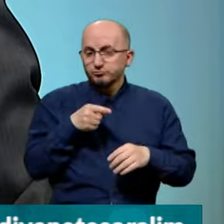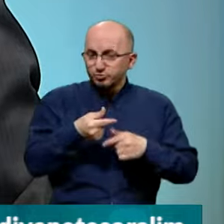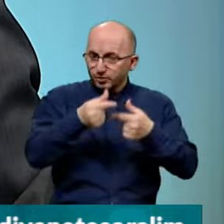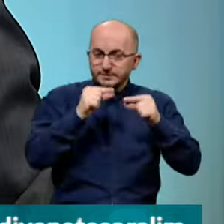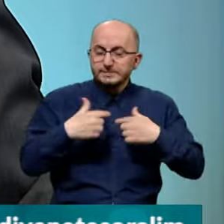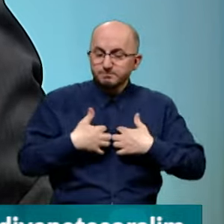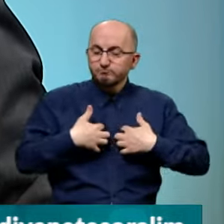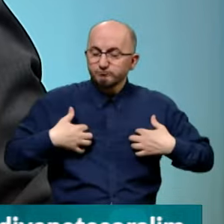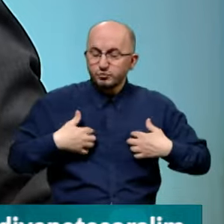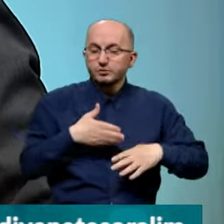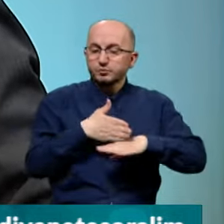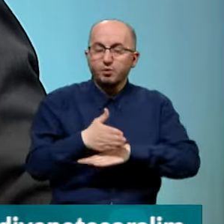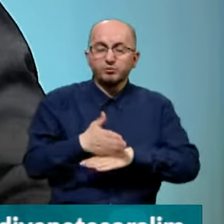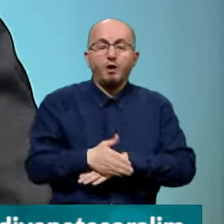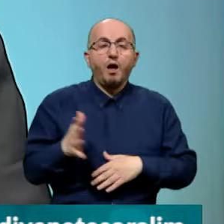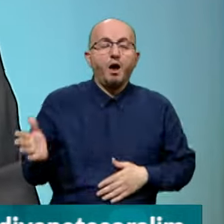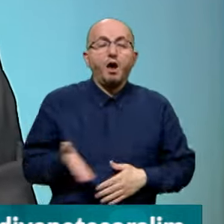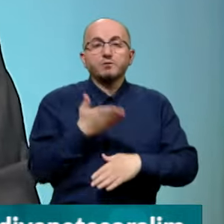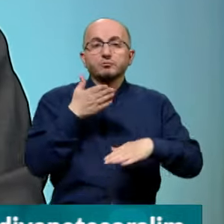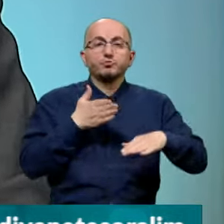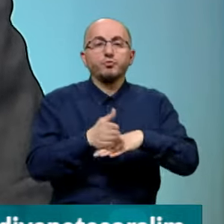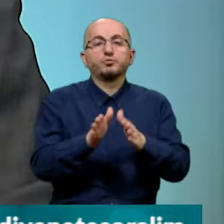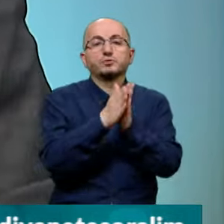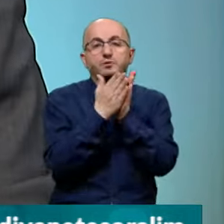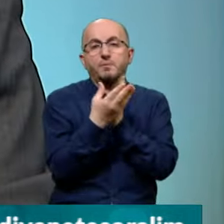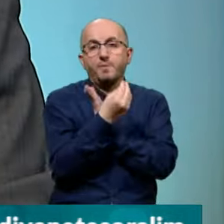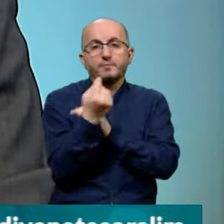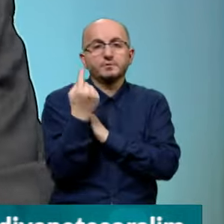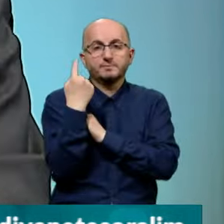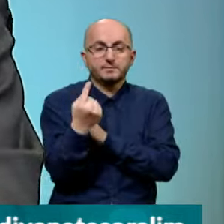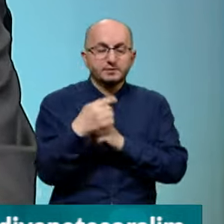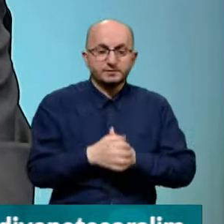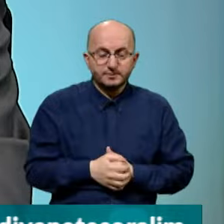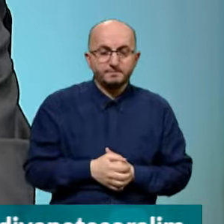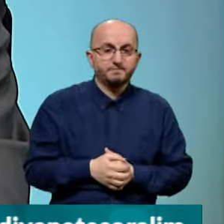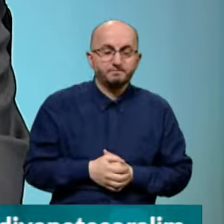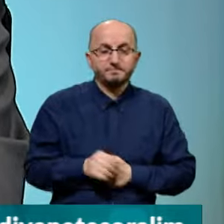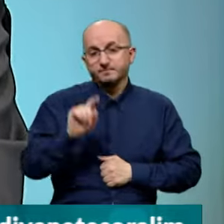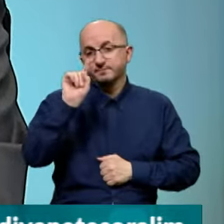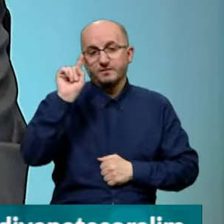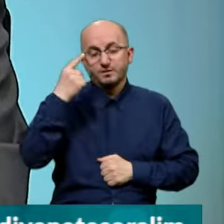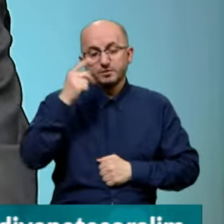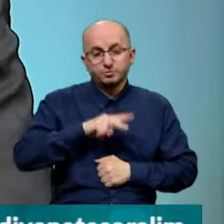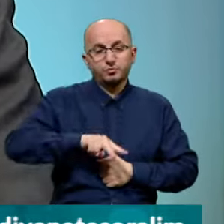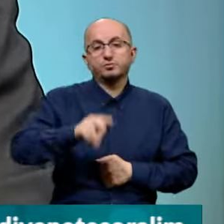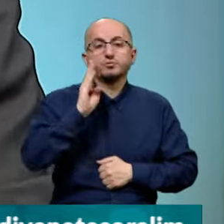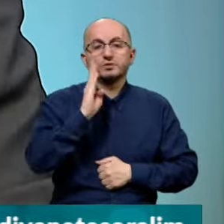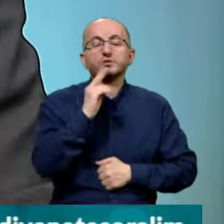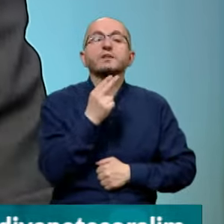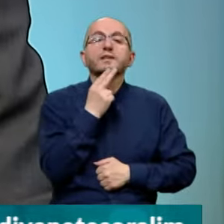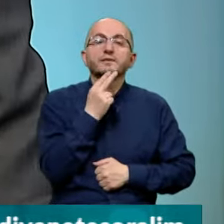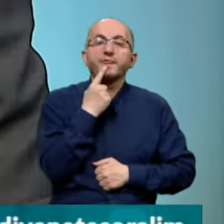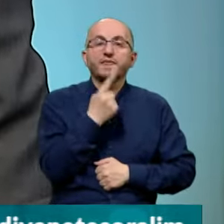en sahih kitaplarımızdan birisinde. Eğer zayine de tek başına sefere çıkan kadın demek.